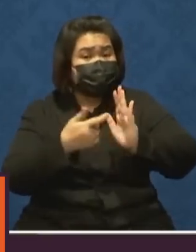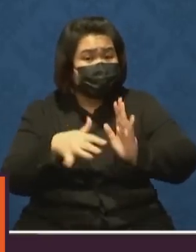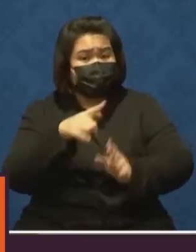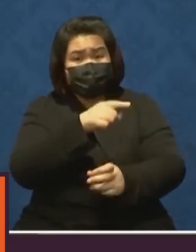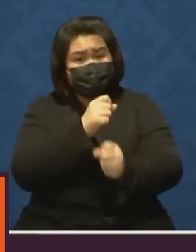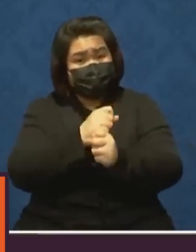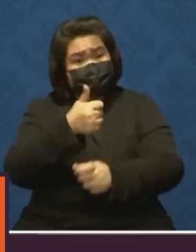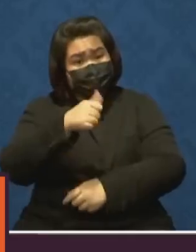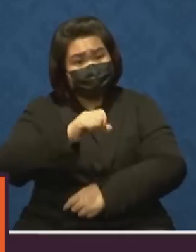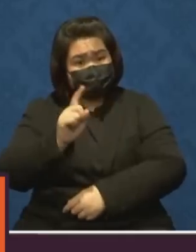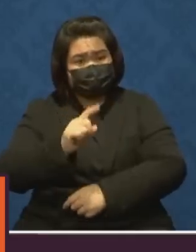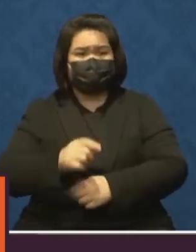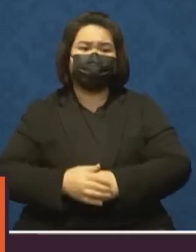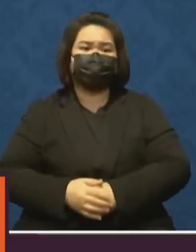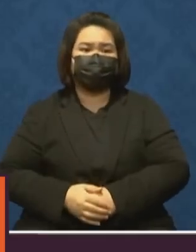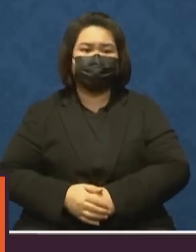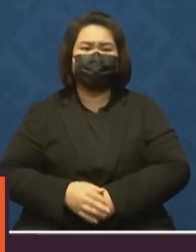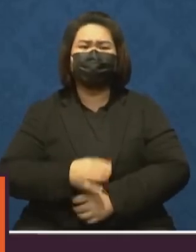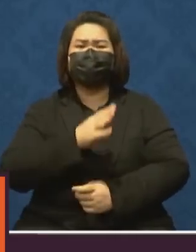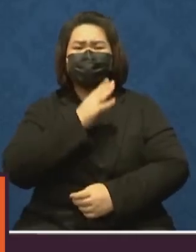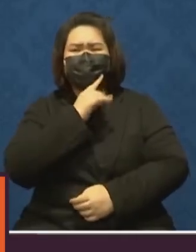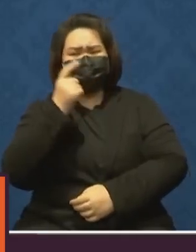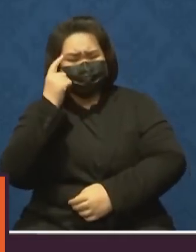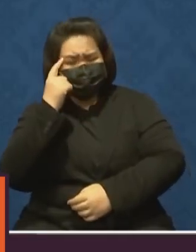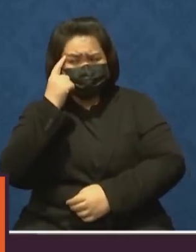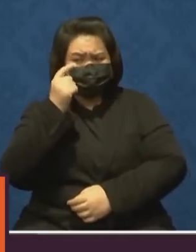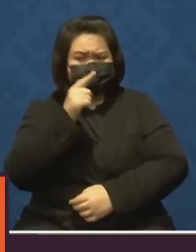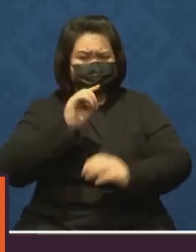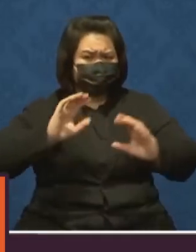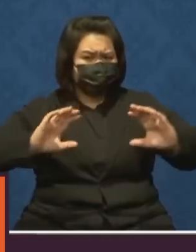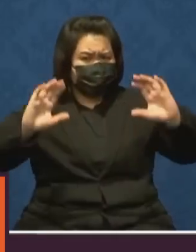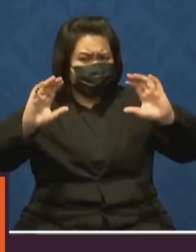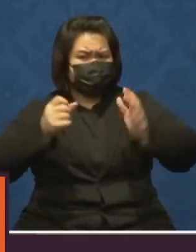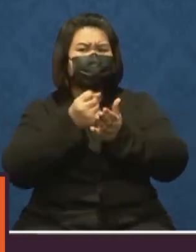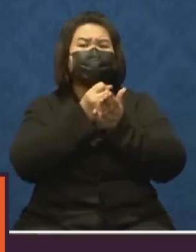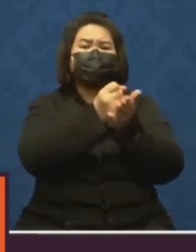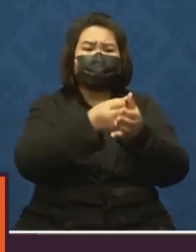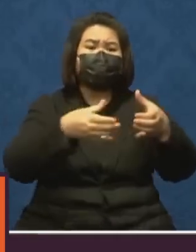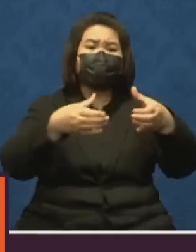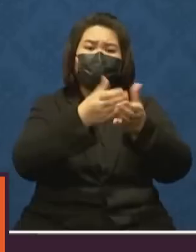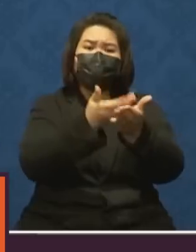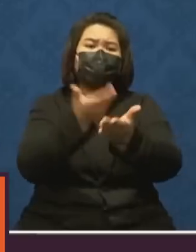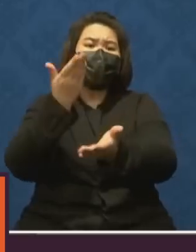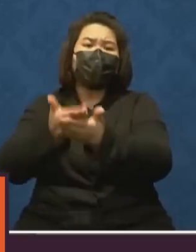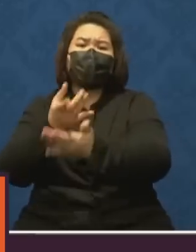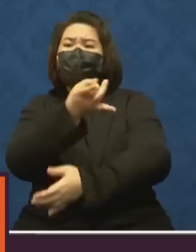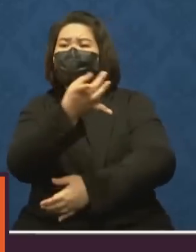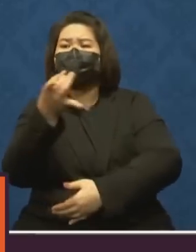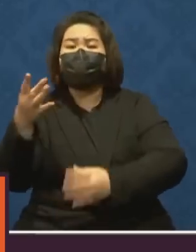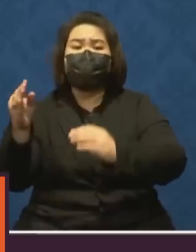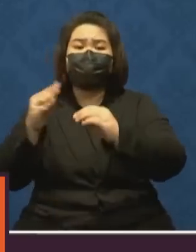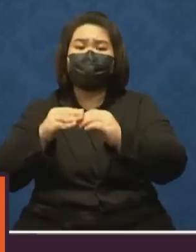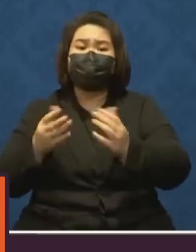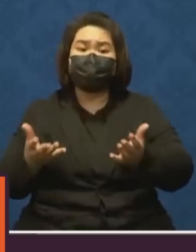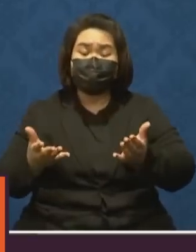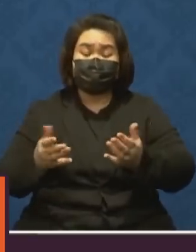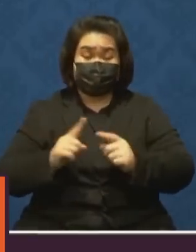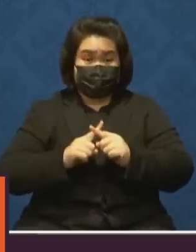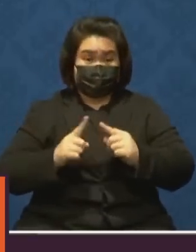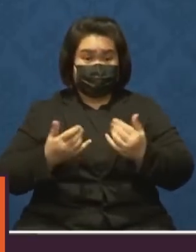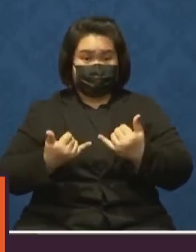จะดีก่าไม่ครัถ้าเราไมต้องมาลุ่นจะอืบประโชนใหกกลมทุนอะไรเพิ่มอีก Hong Kong L